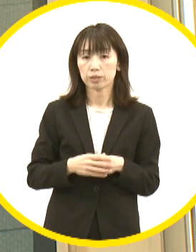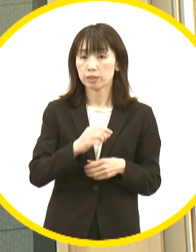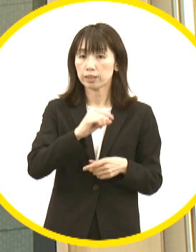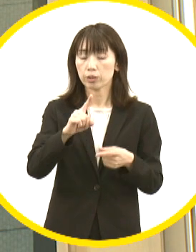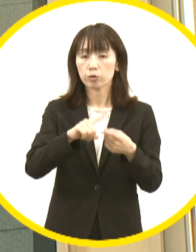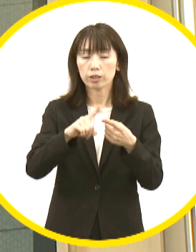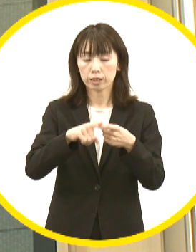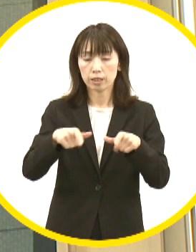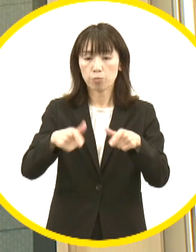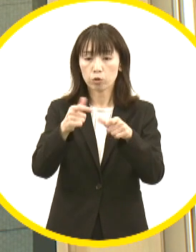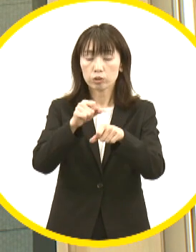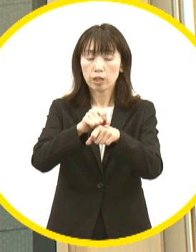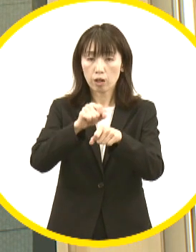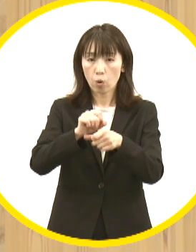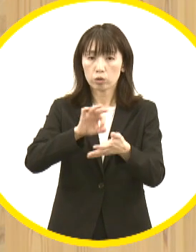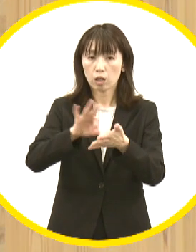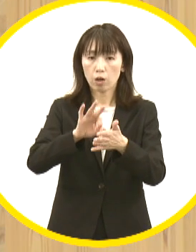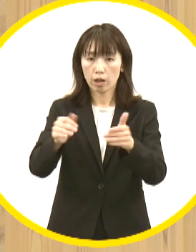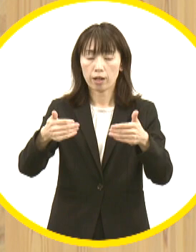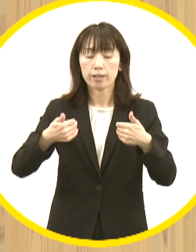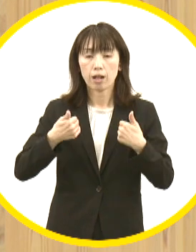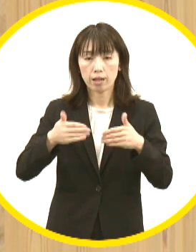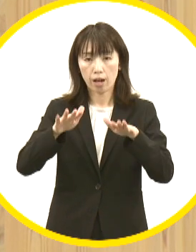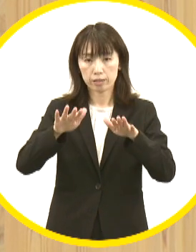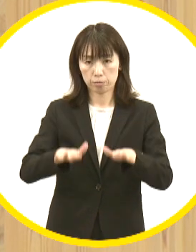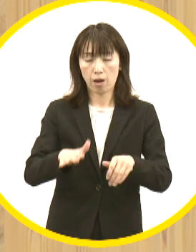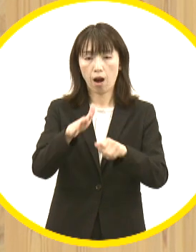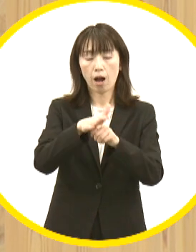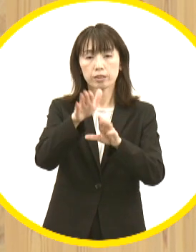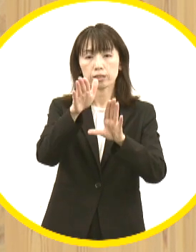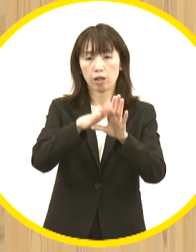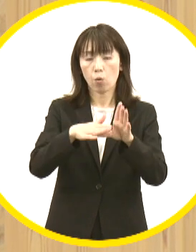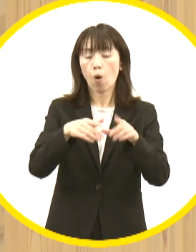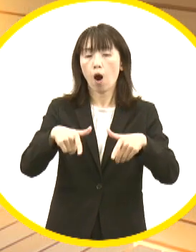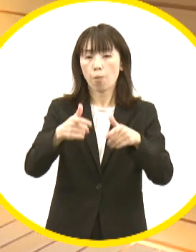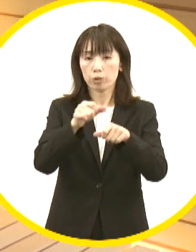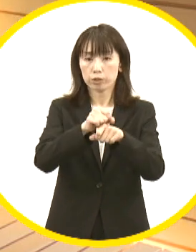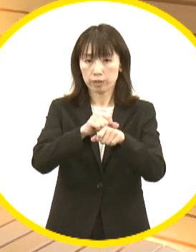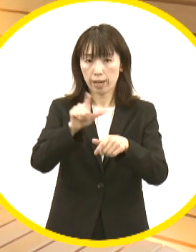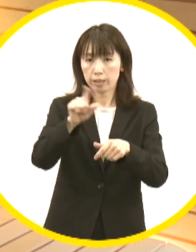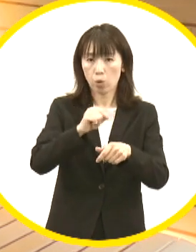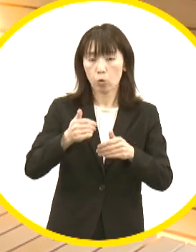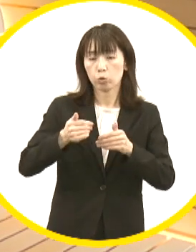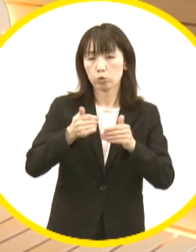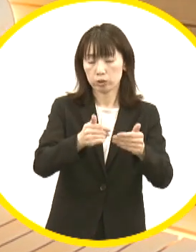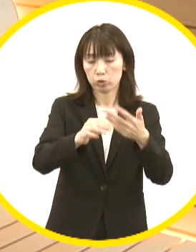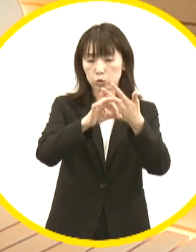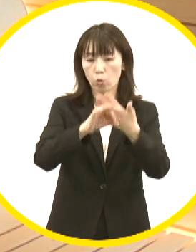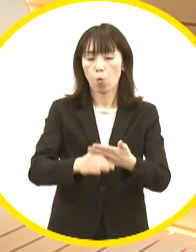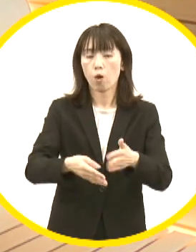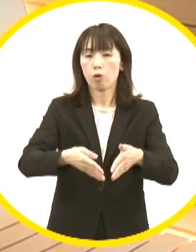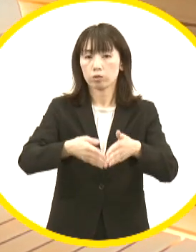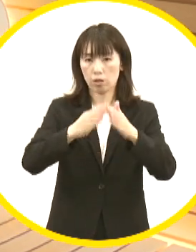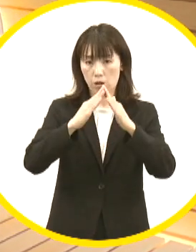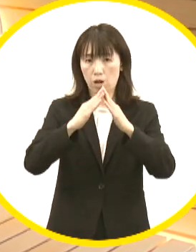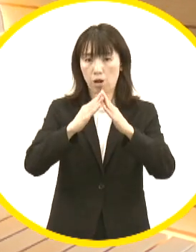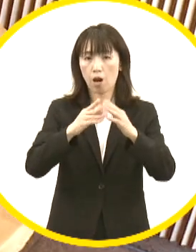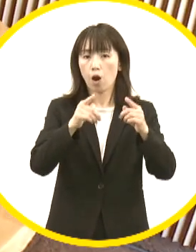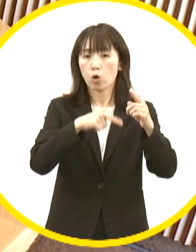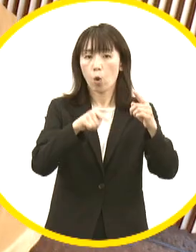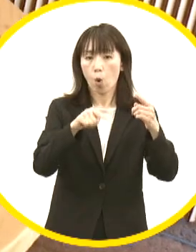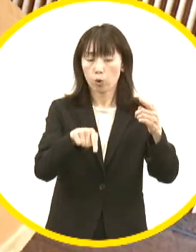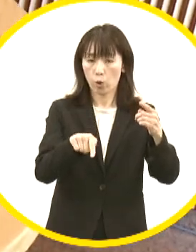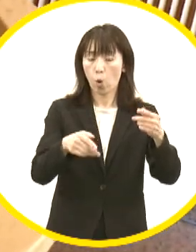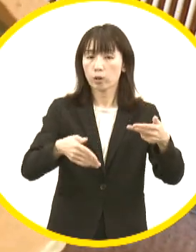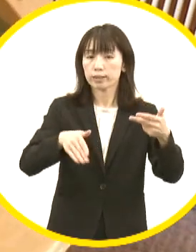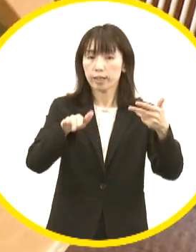積極的に木材を使わなければいけない今、愛知県は木材利用を促進する条例を制定。公